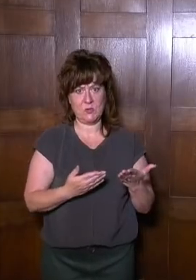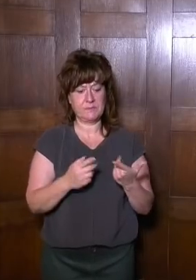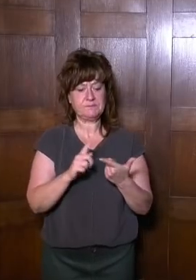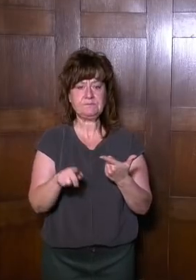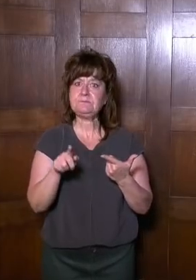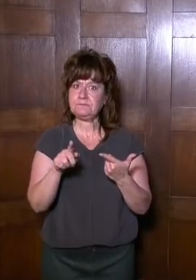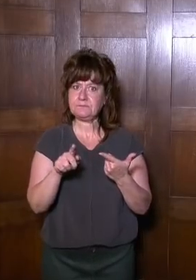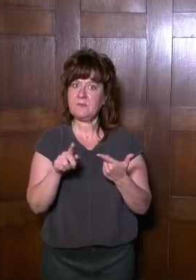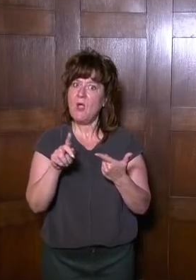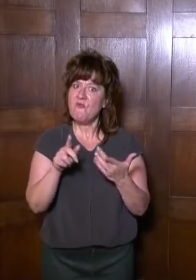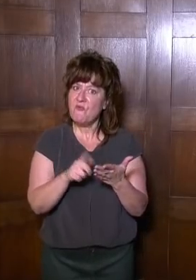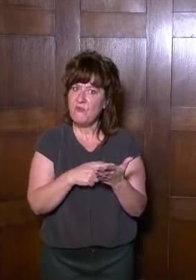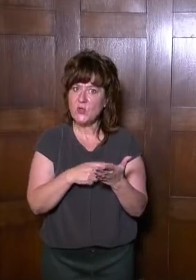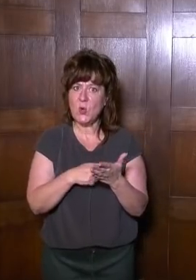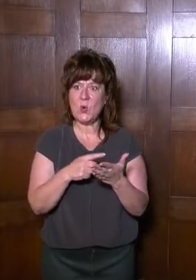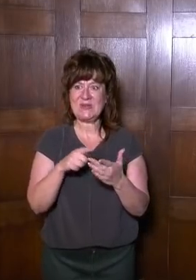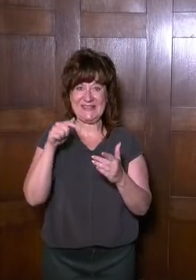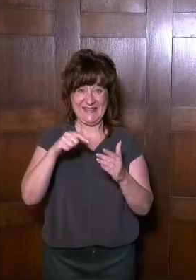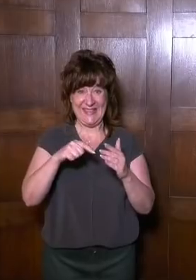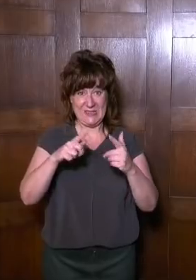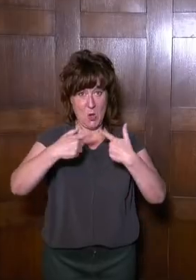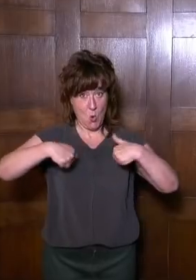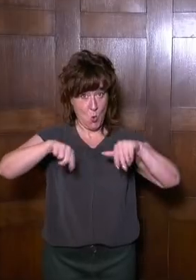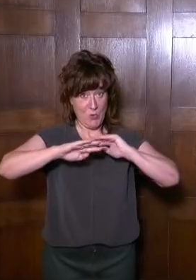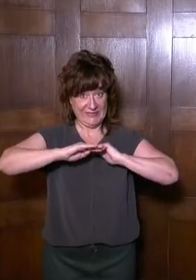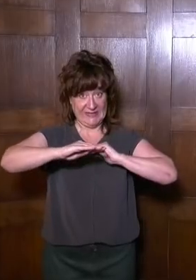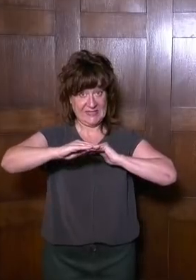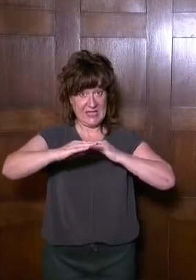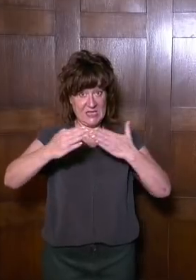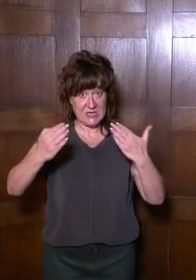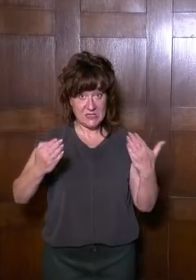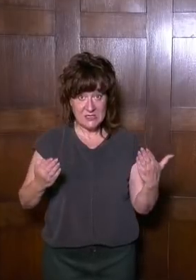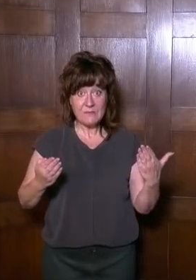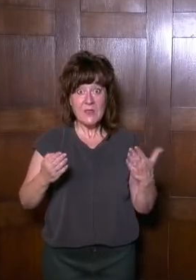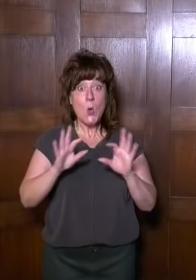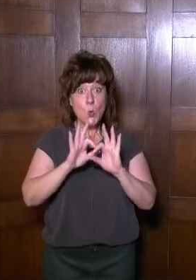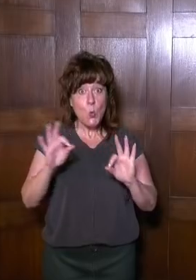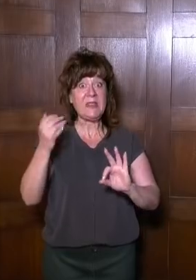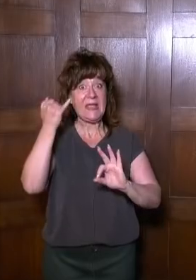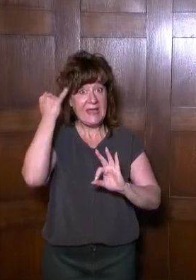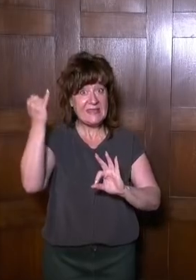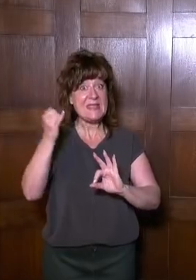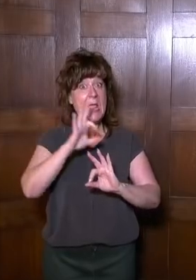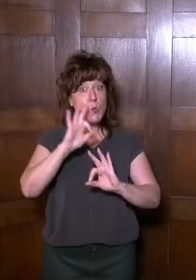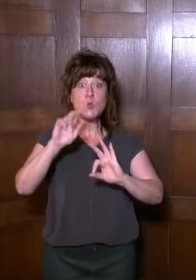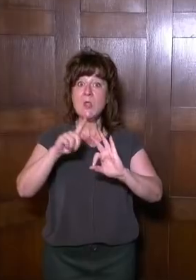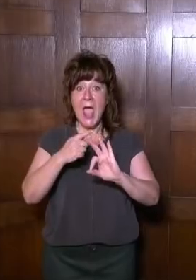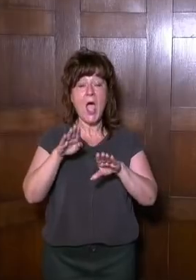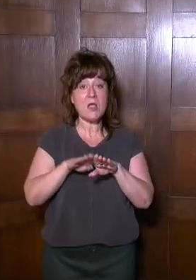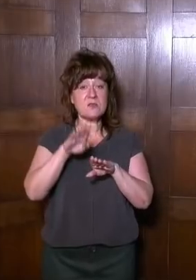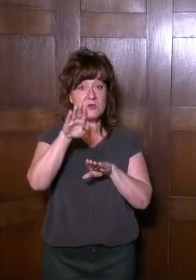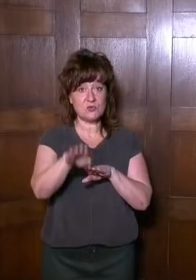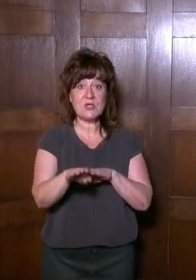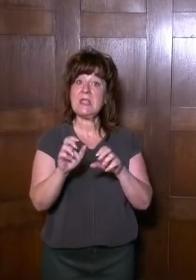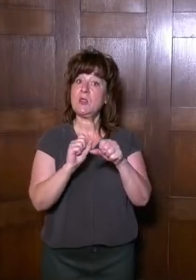Forderung ist, dieser runde Tisch hier ist natürlich eine gute Idee und ein guter erster Schritt. Jedoch sehen